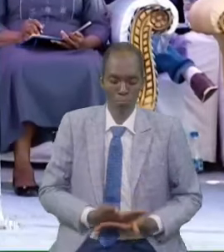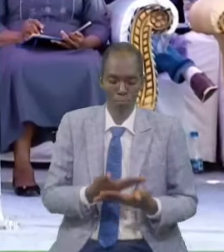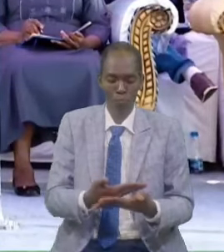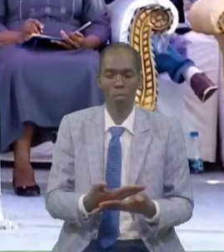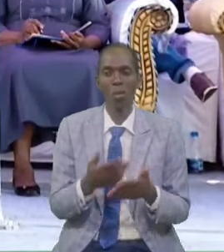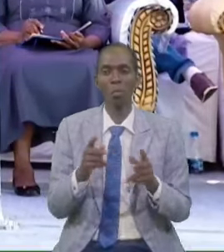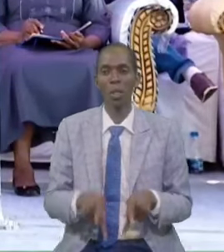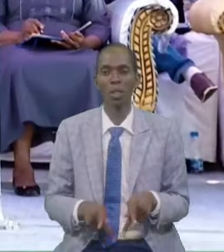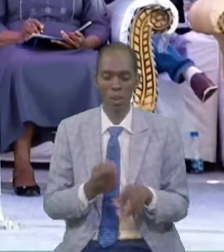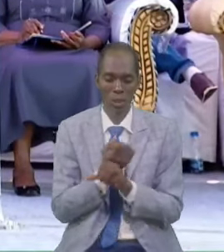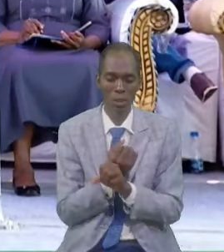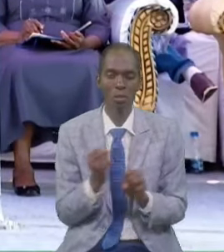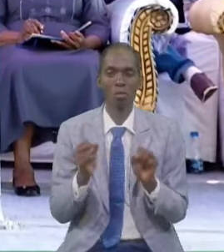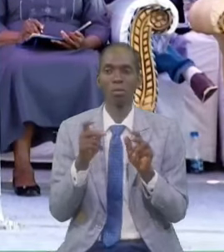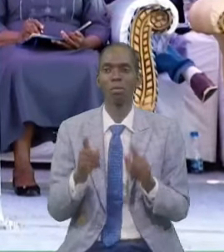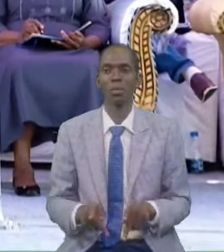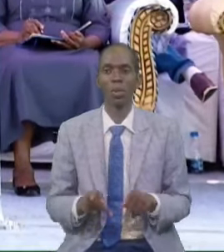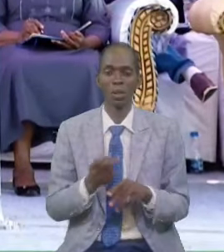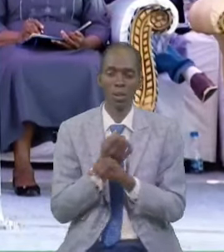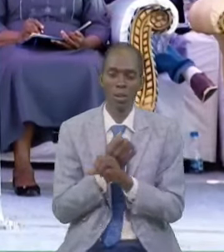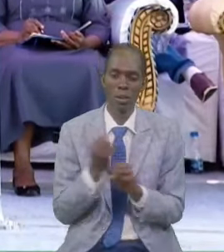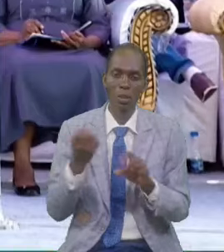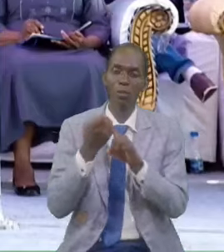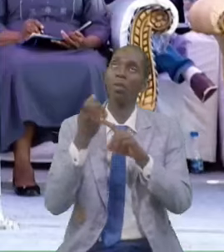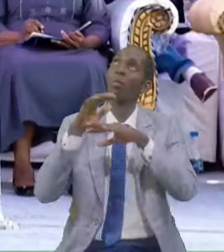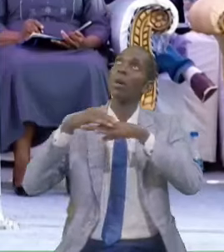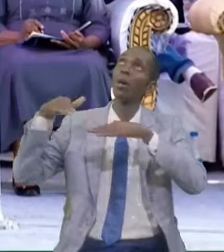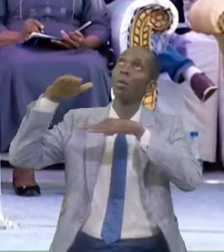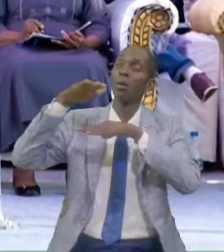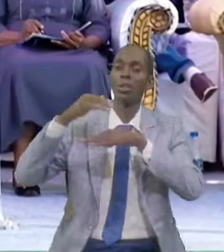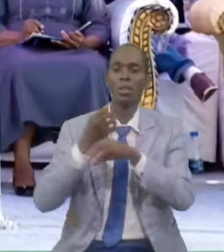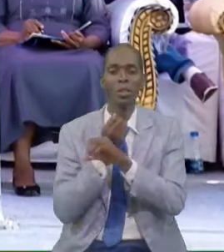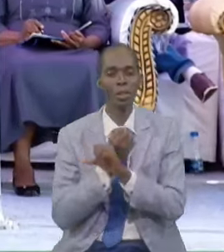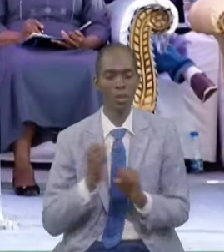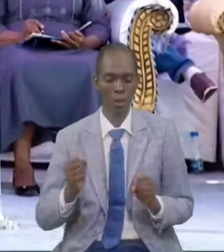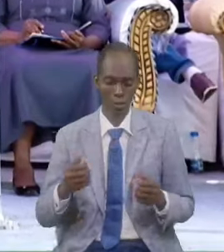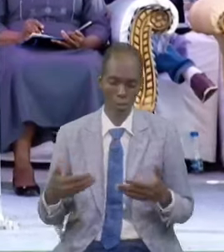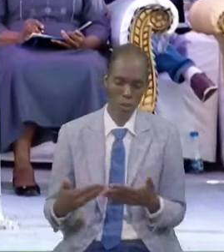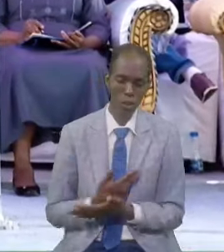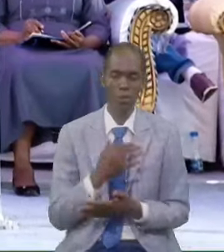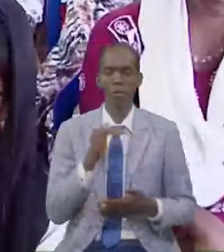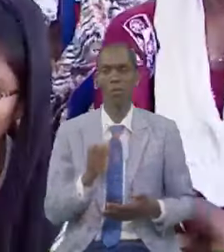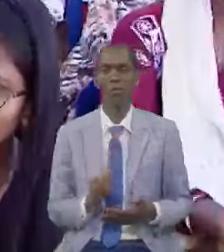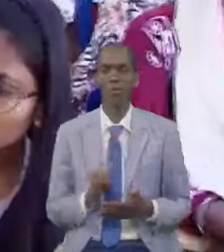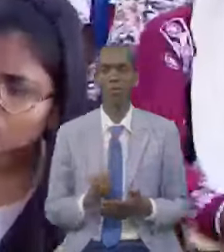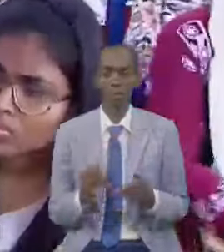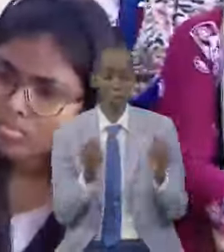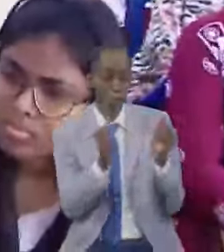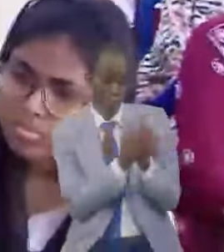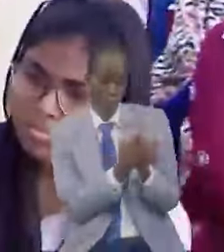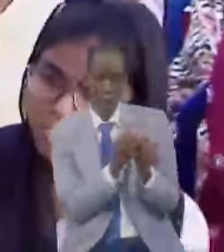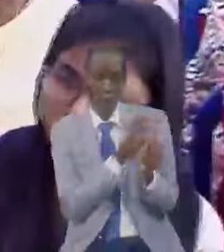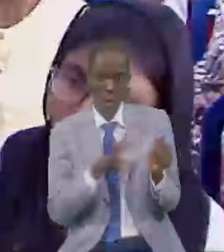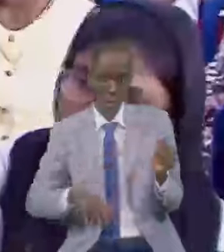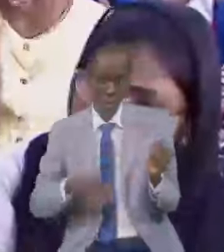తిరిగి జన్మించడం. Born from above, పై నుండి జన్మించడం. Born anew, అనగా నూతనమైన జన్మ. With Christ coming into the